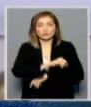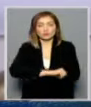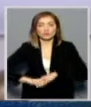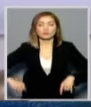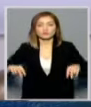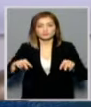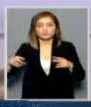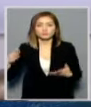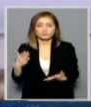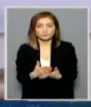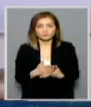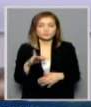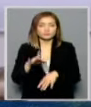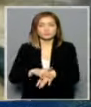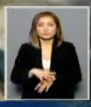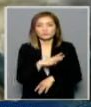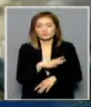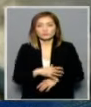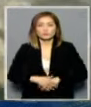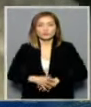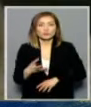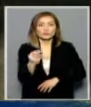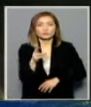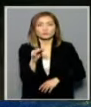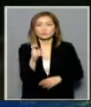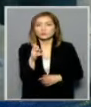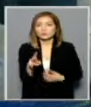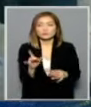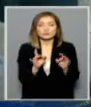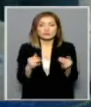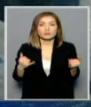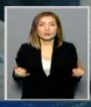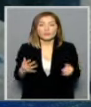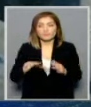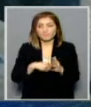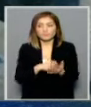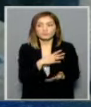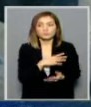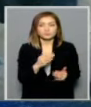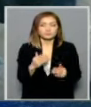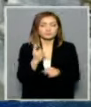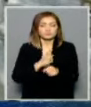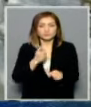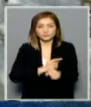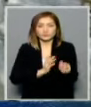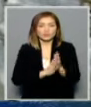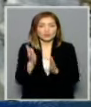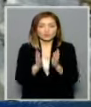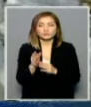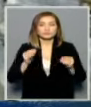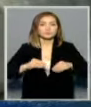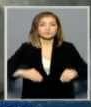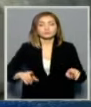адамдар бар мұны. Мен айтып кеттім баяндамамды. Сондай ақ Нұрхан Оразбаевтың айтуынша, осы уақыт ішінде өсіруге тыйым салынған өсімдіктерді